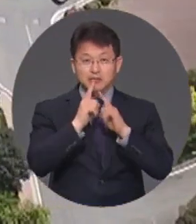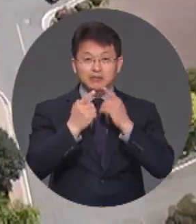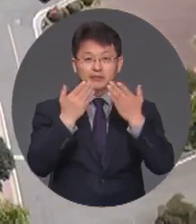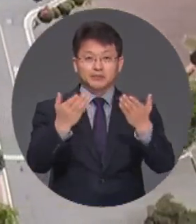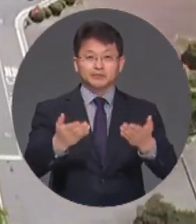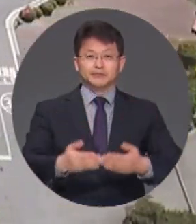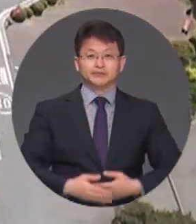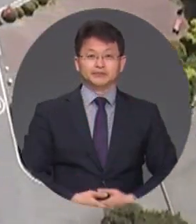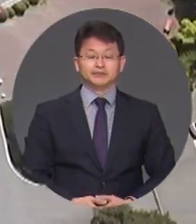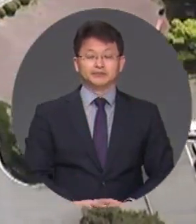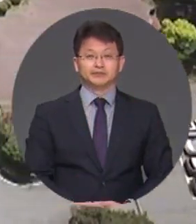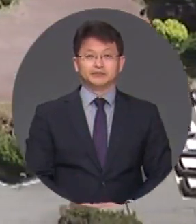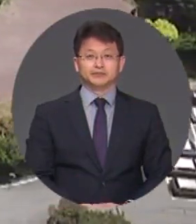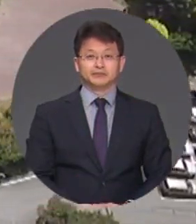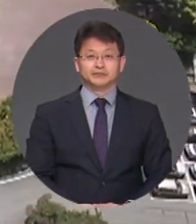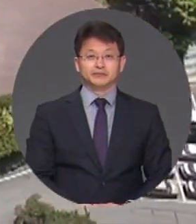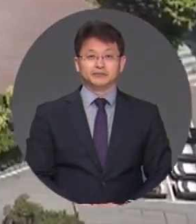밝혔습니다